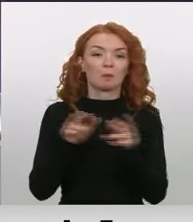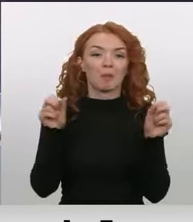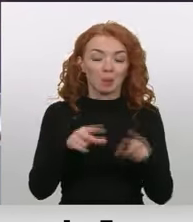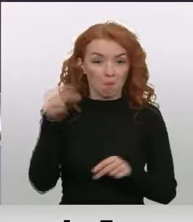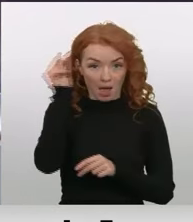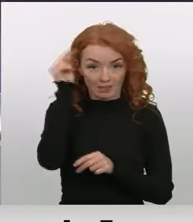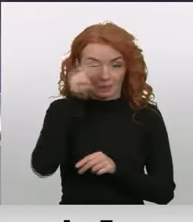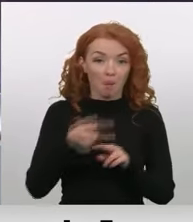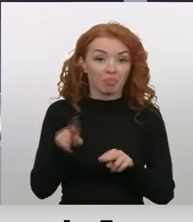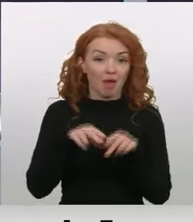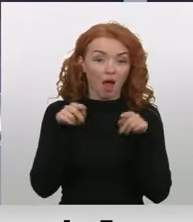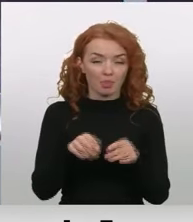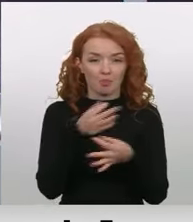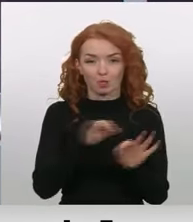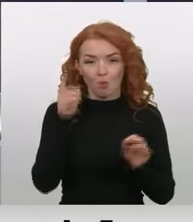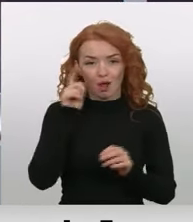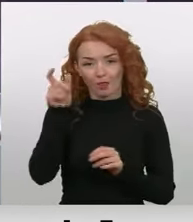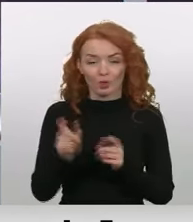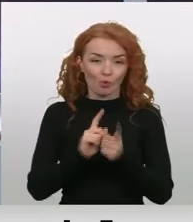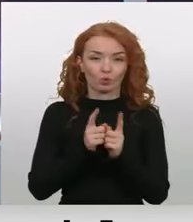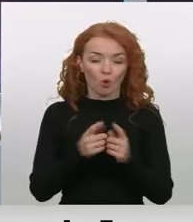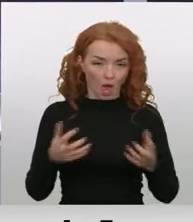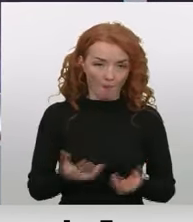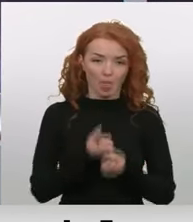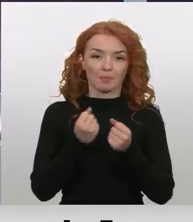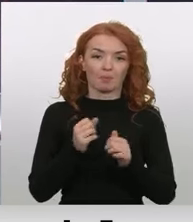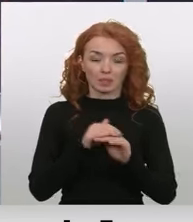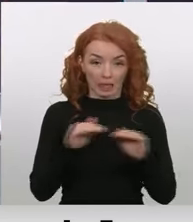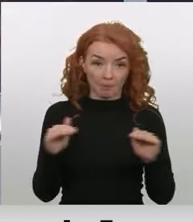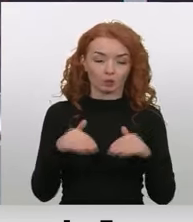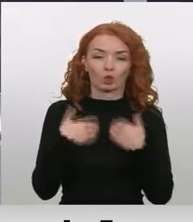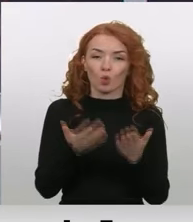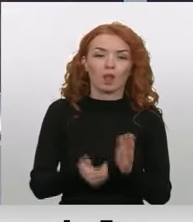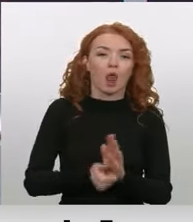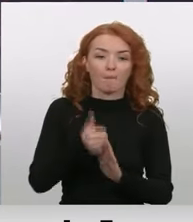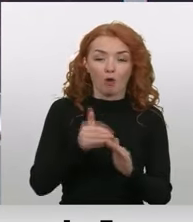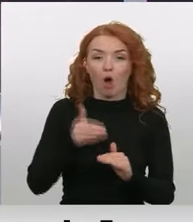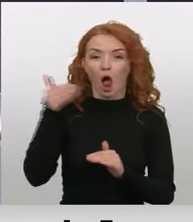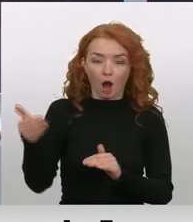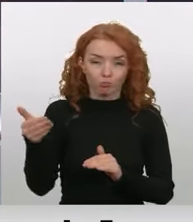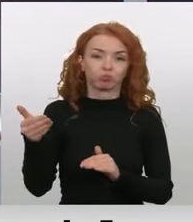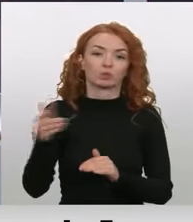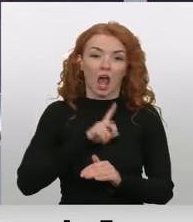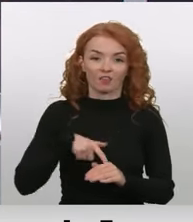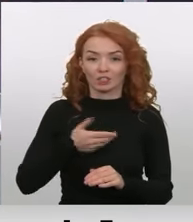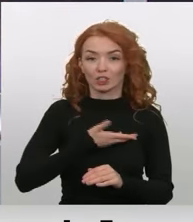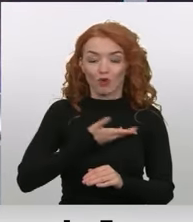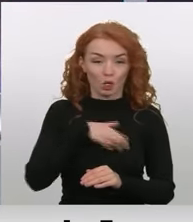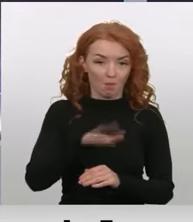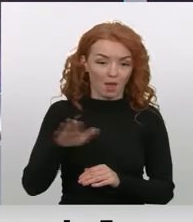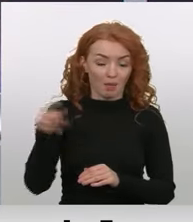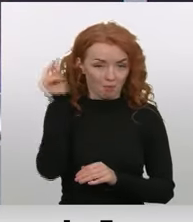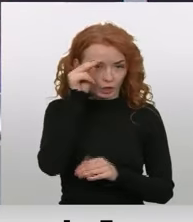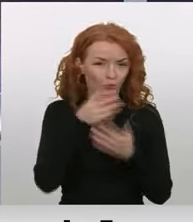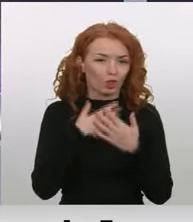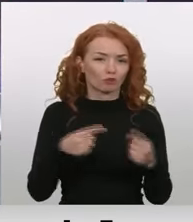mācībām. Tāda ir brīvprātīgo skolotāju apņēmības pakāpe dot labāko ārpus Latvijas dzīvojošajiem bērniem. Mācības